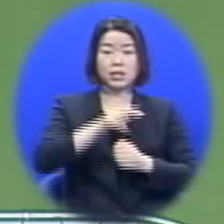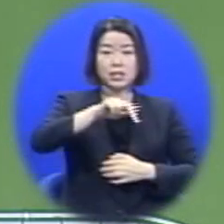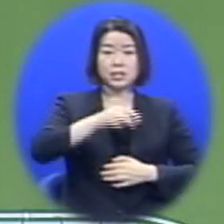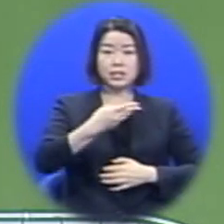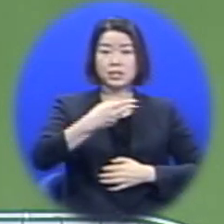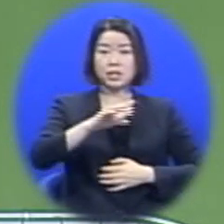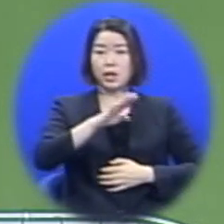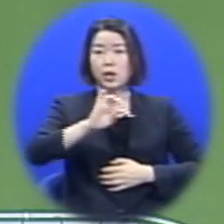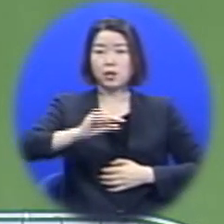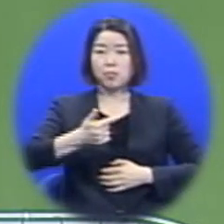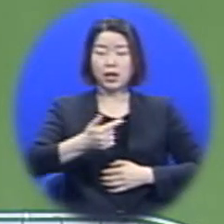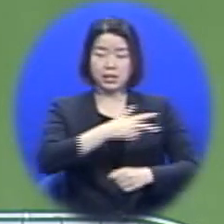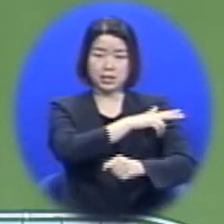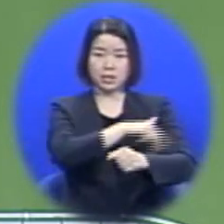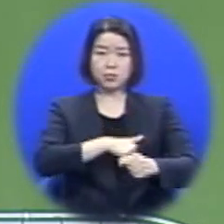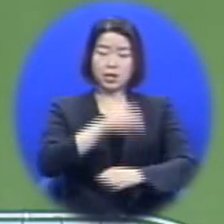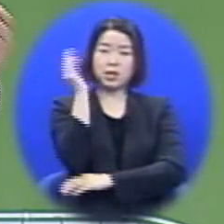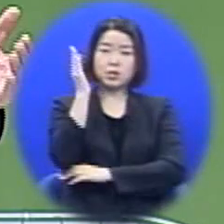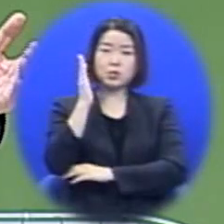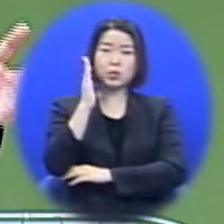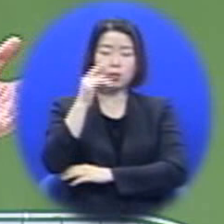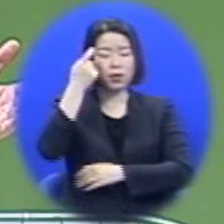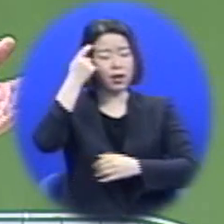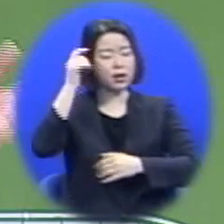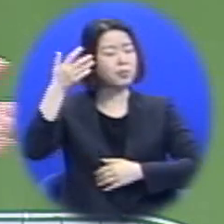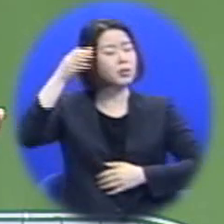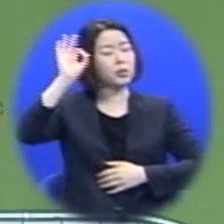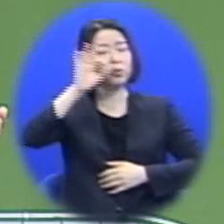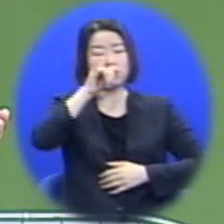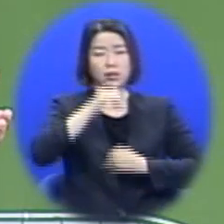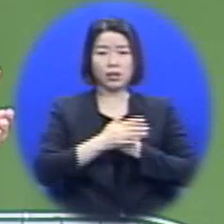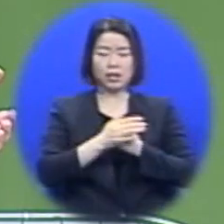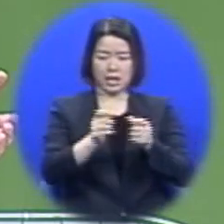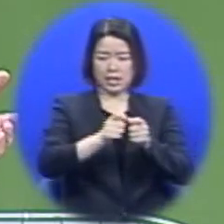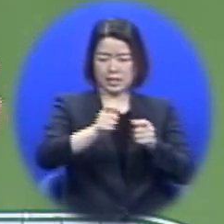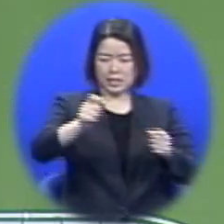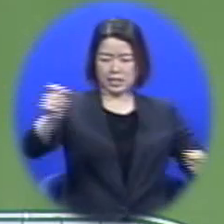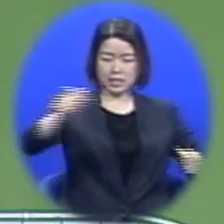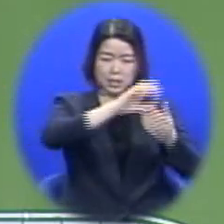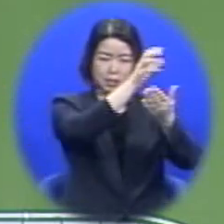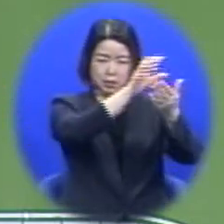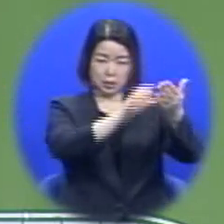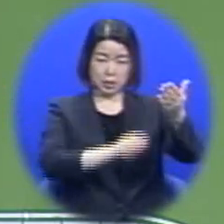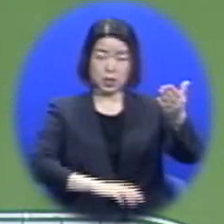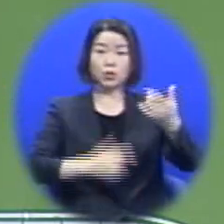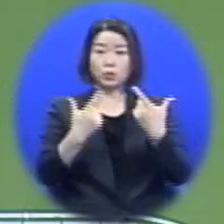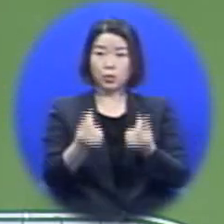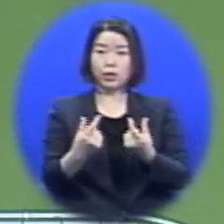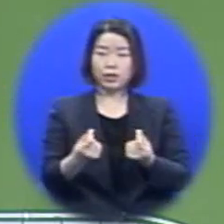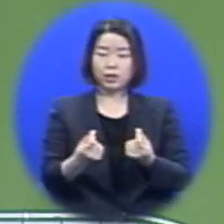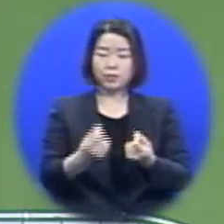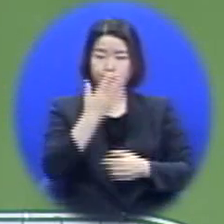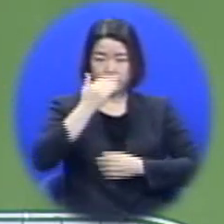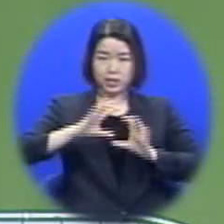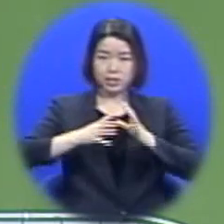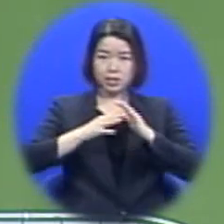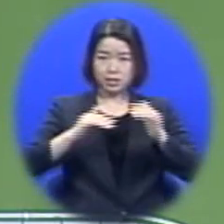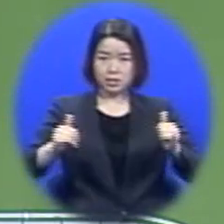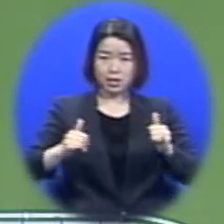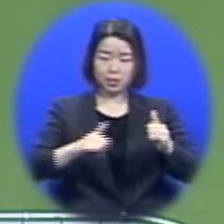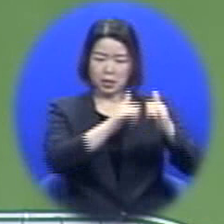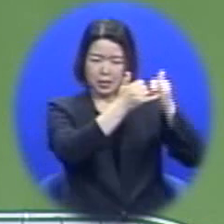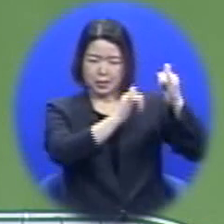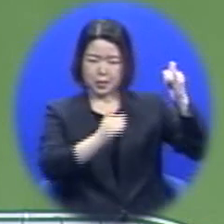설교를 연상시킵니다. 아주 긴 분량도 똑같습니다. 이스라엘 백성의 역사를